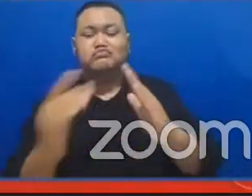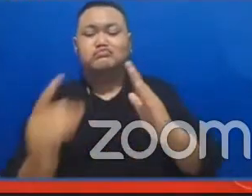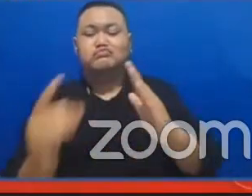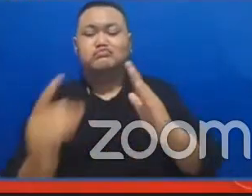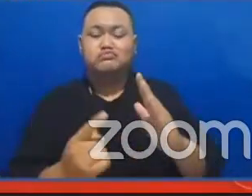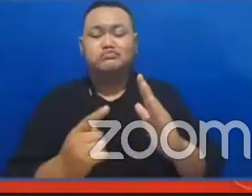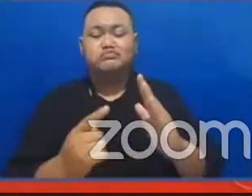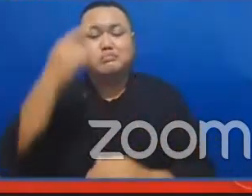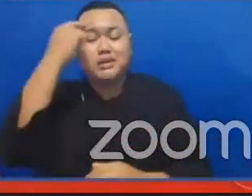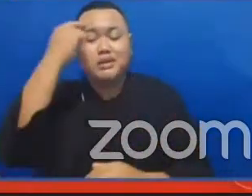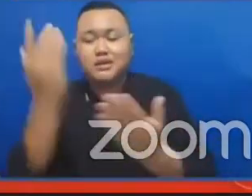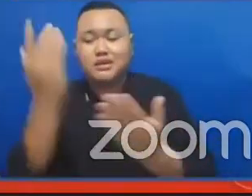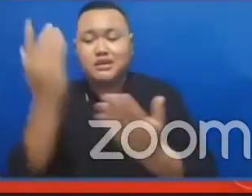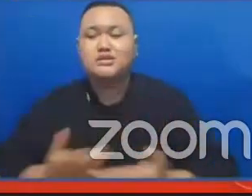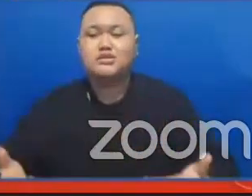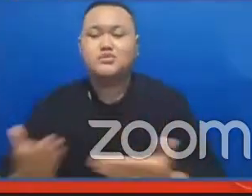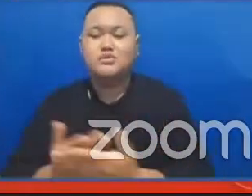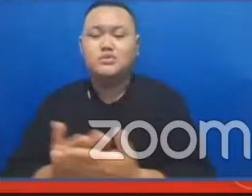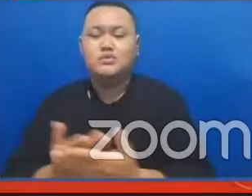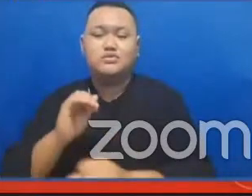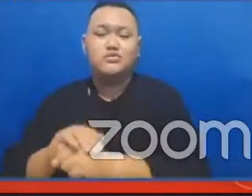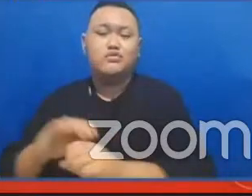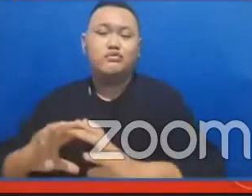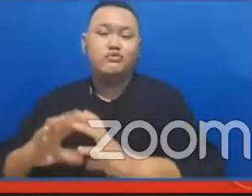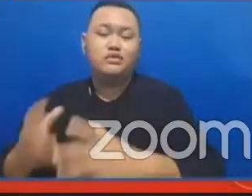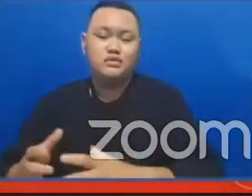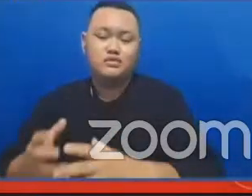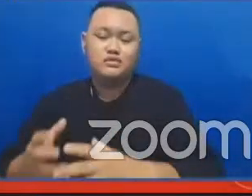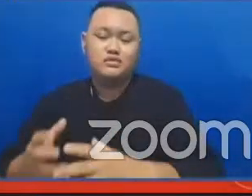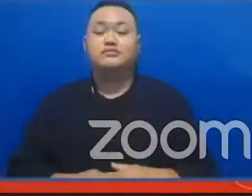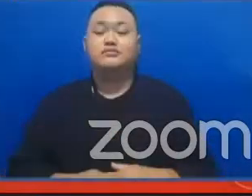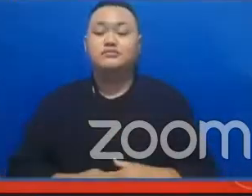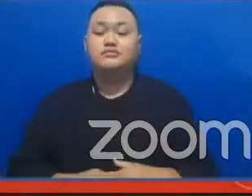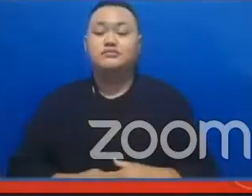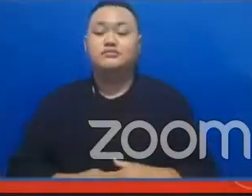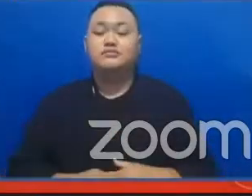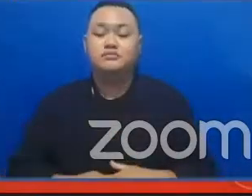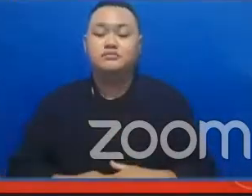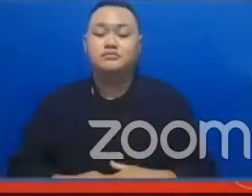belajar di era pandemi COVID-19.